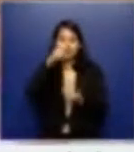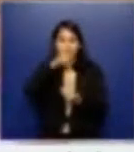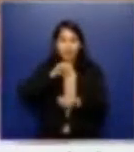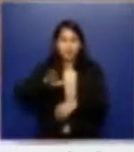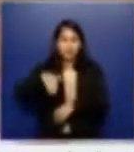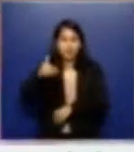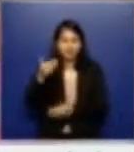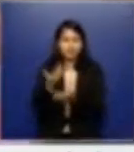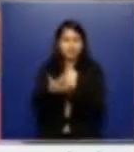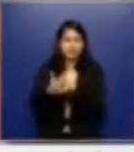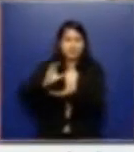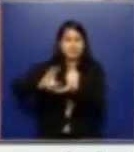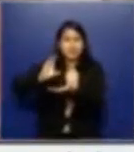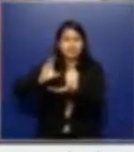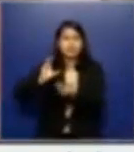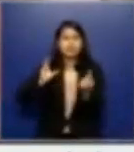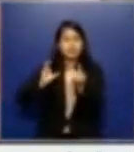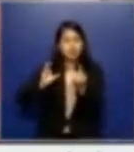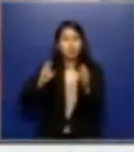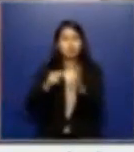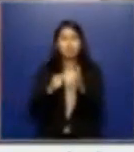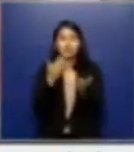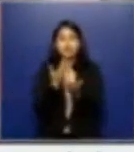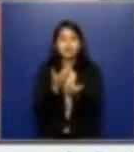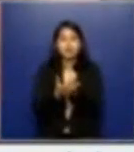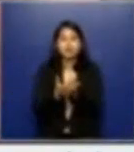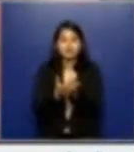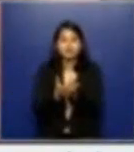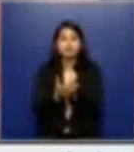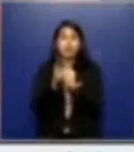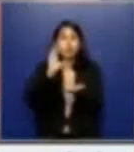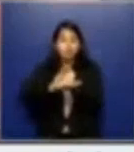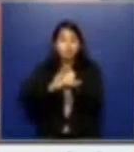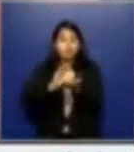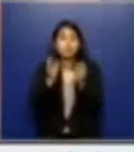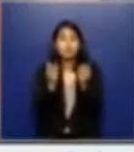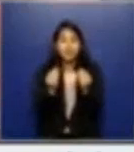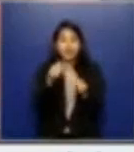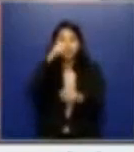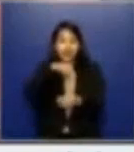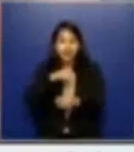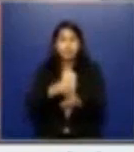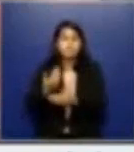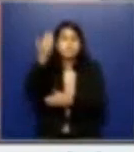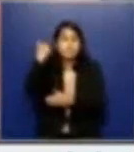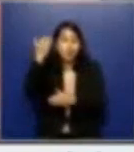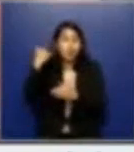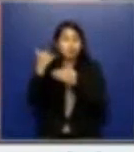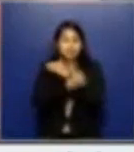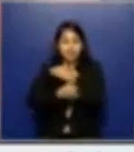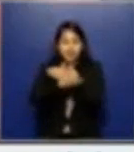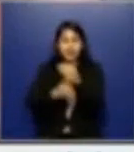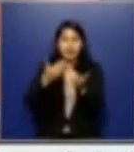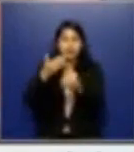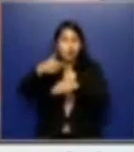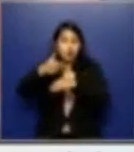มันมีอยู่ก้อนเดียวเท่านั้นคืองบประมาณแผ่นดินเดิมเราเคยมีงบเงินจากต่างประเทศเม็ดเงินจากต่างประเทศเข้